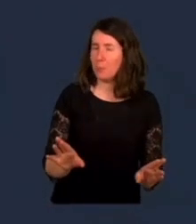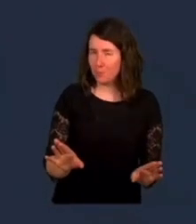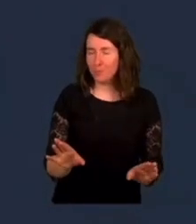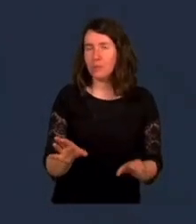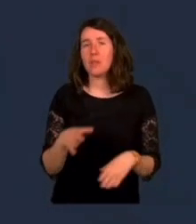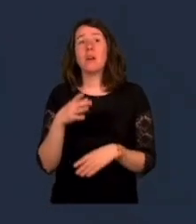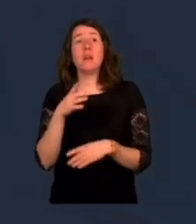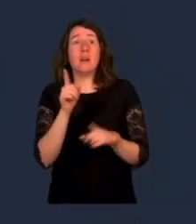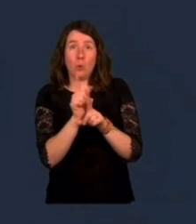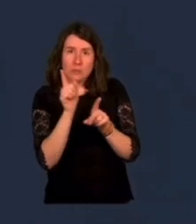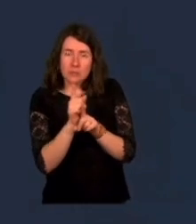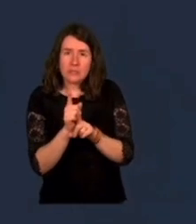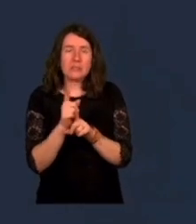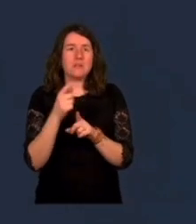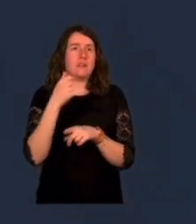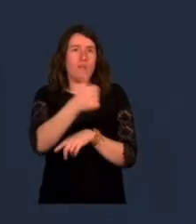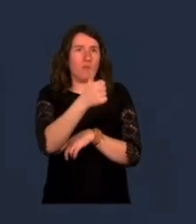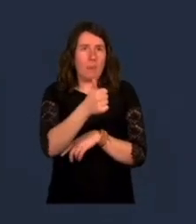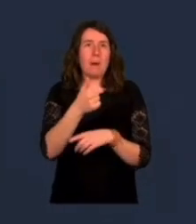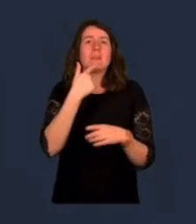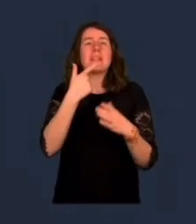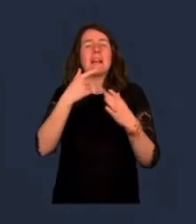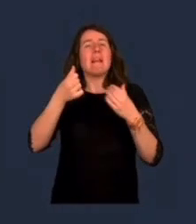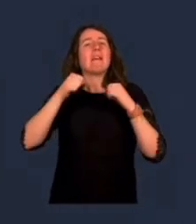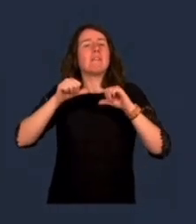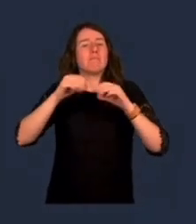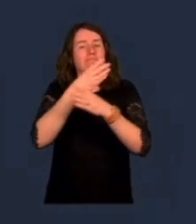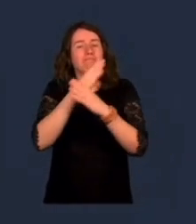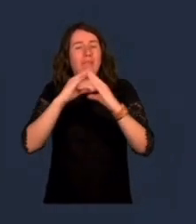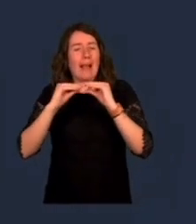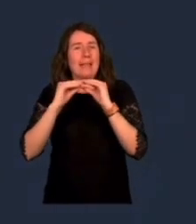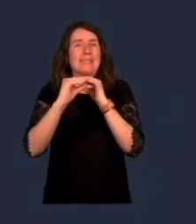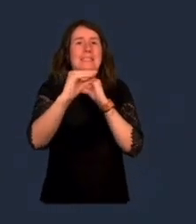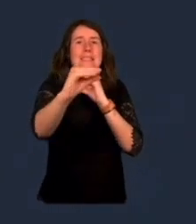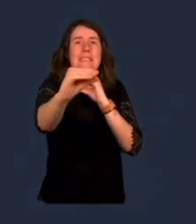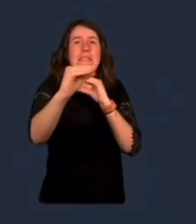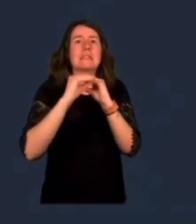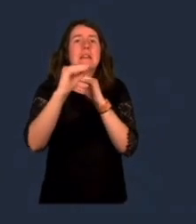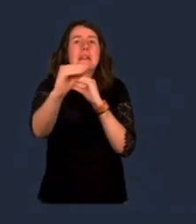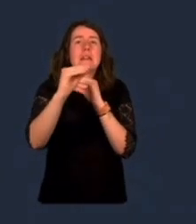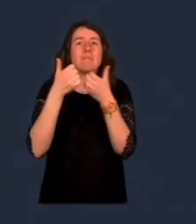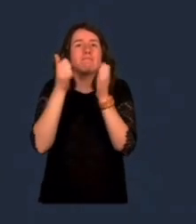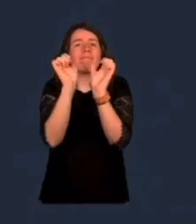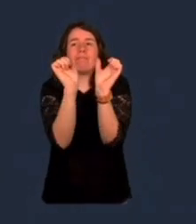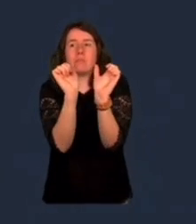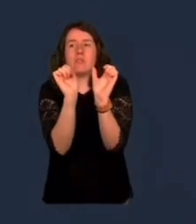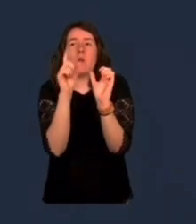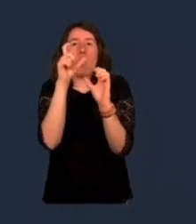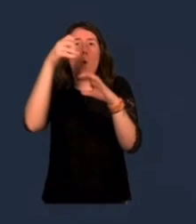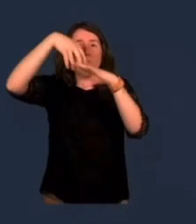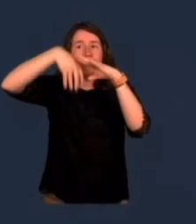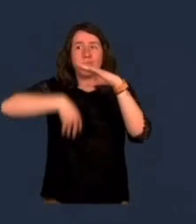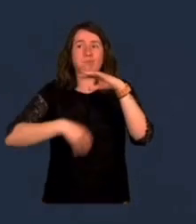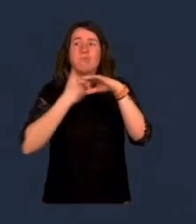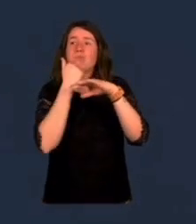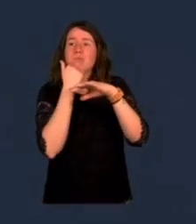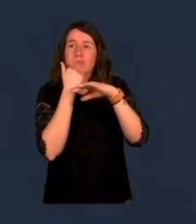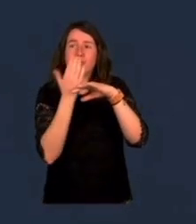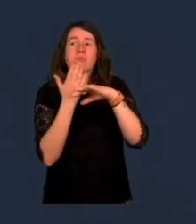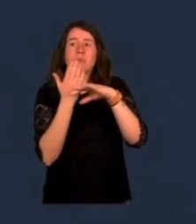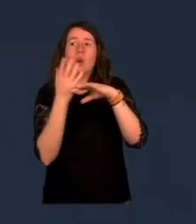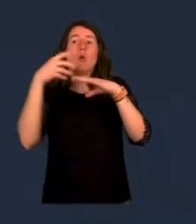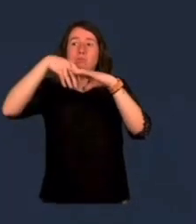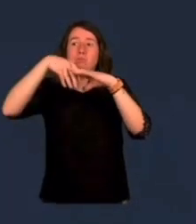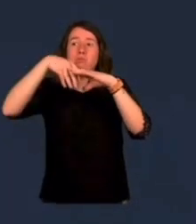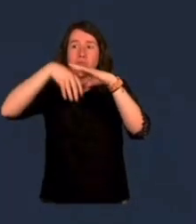tronçons aménagés, comme vous l'avez dit, en résine perméable, 2 fois plus cher, avec des coûts également multipliés par 2 en